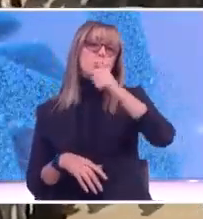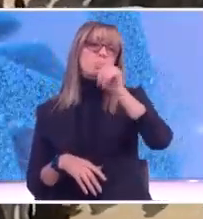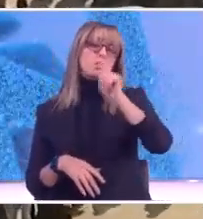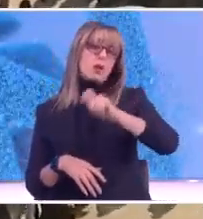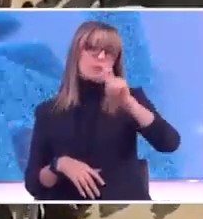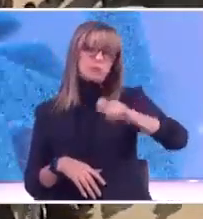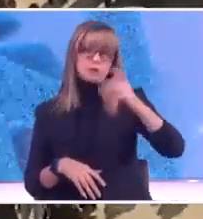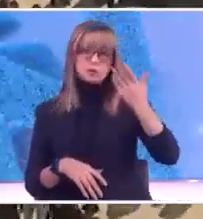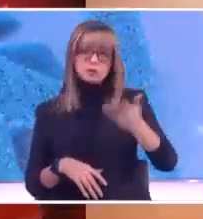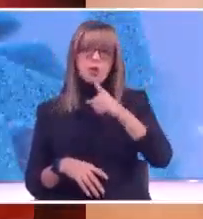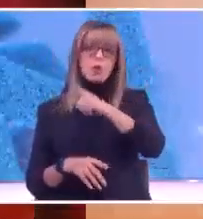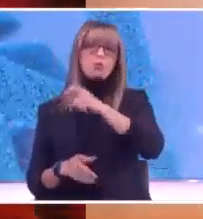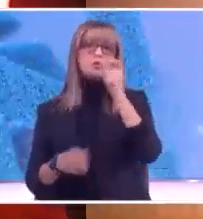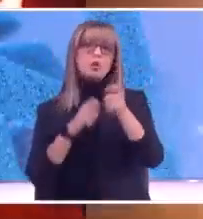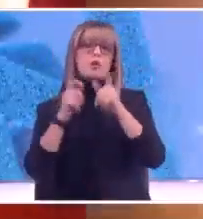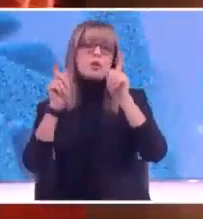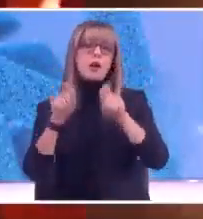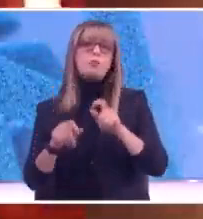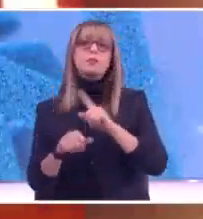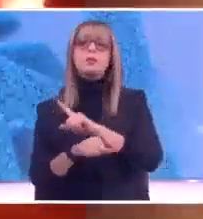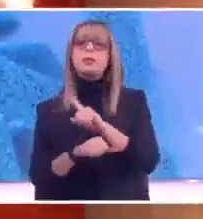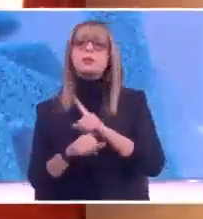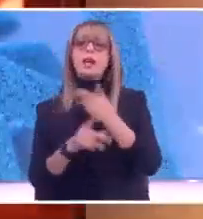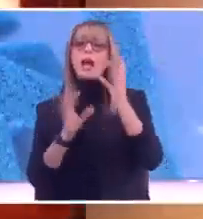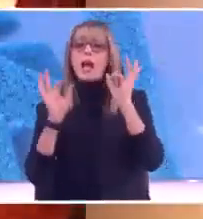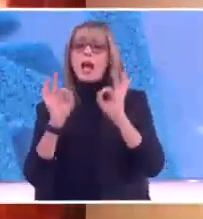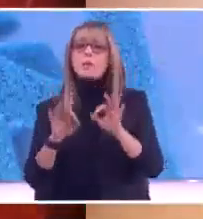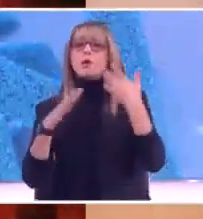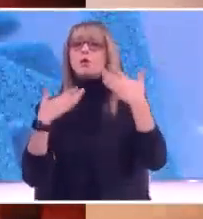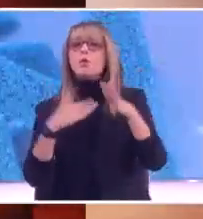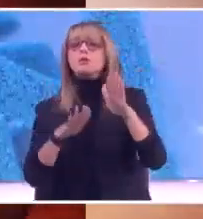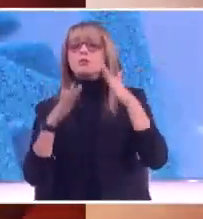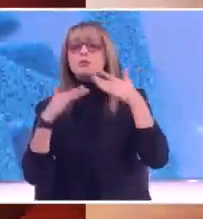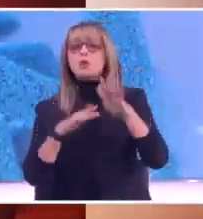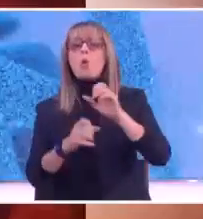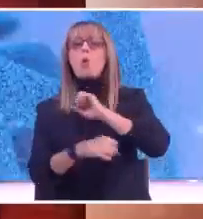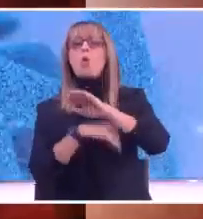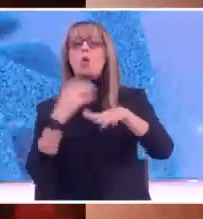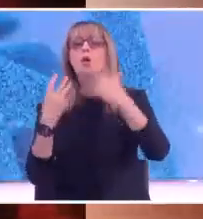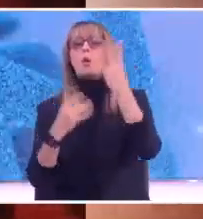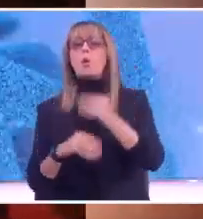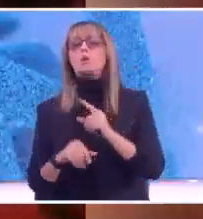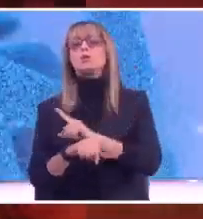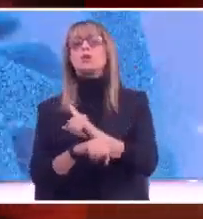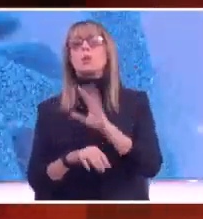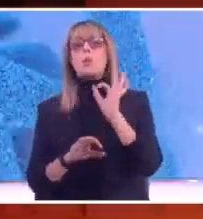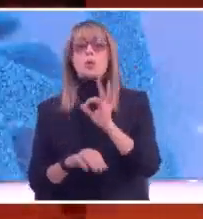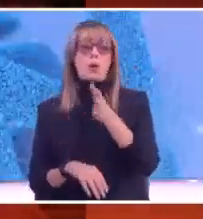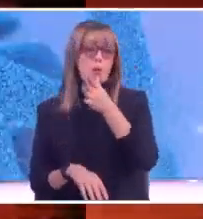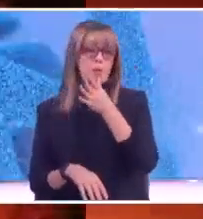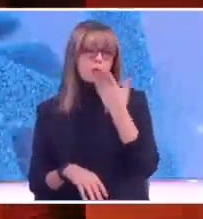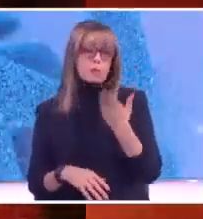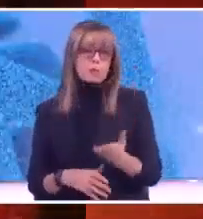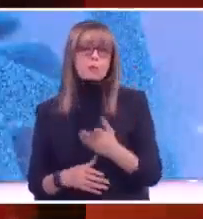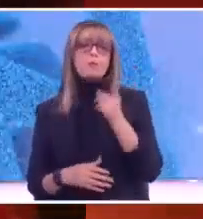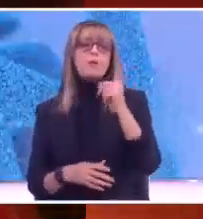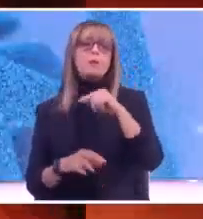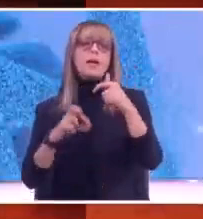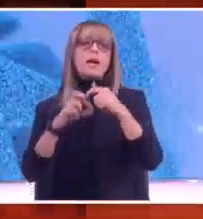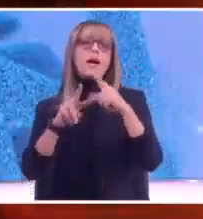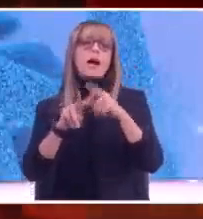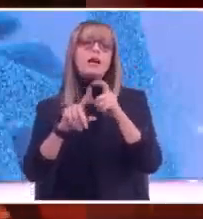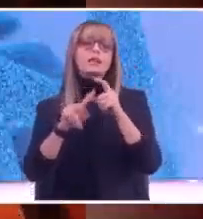isim. Onun görev yaptığı dönemler genelde gösterilerin olduğu, olayların olduğu dönemler olarak biliniyor. Diğer taraftan Radan